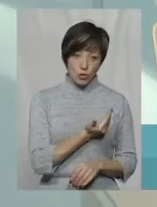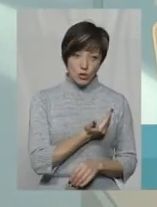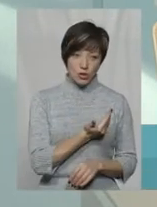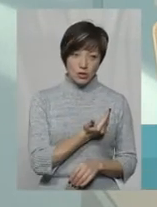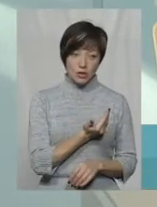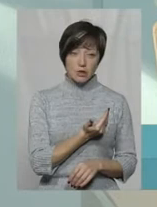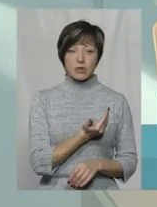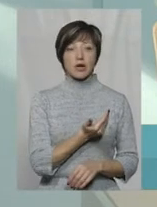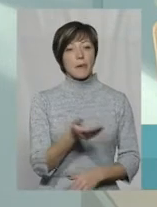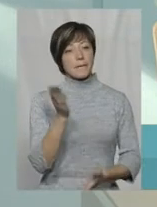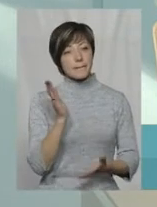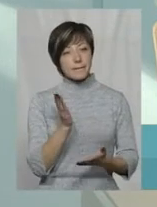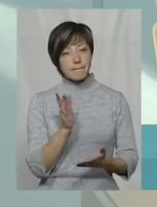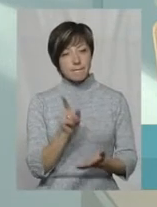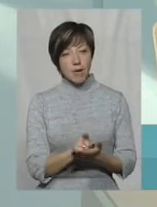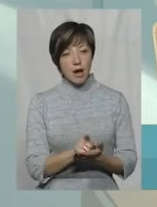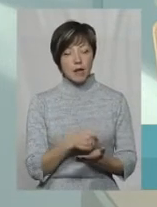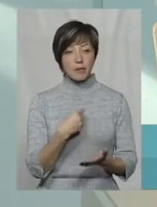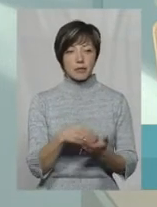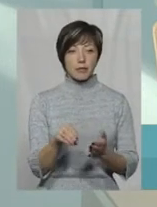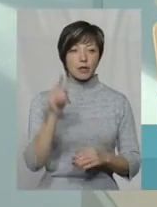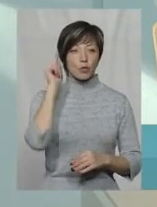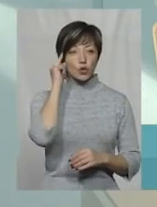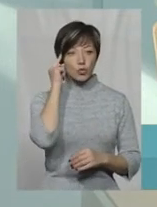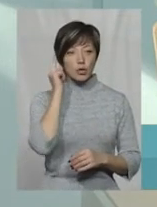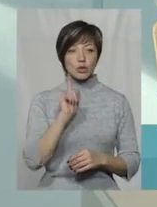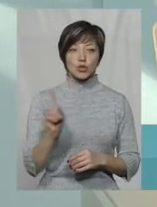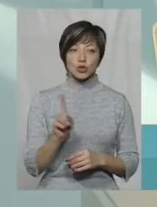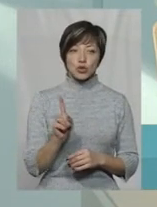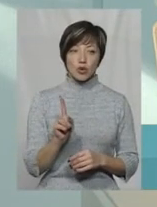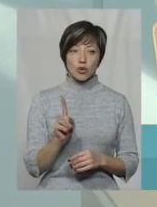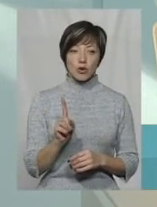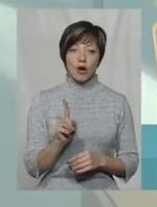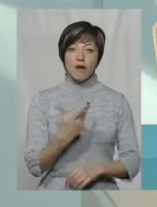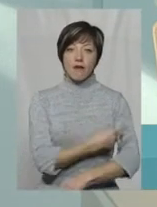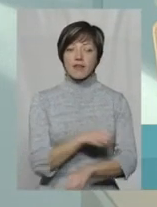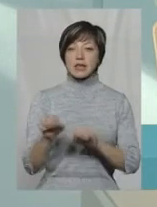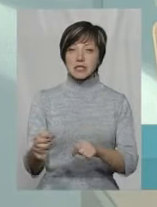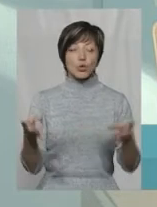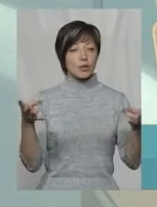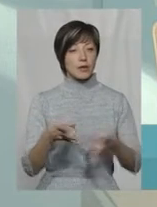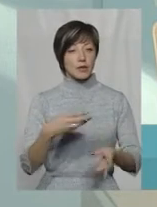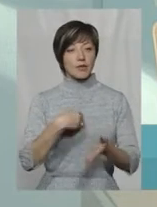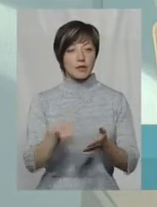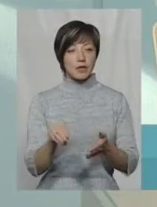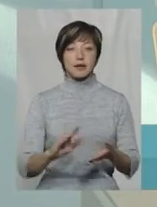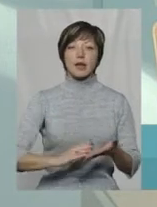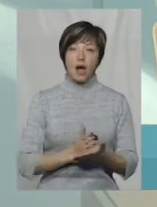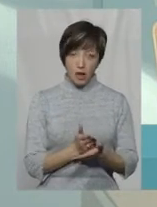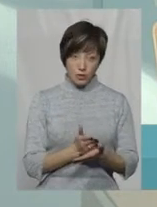то має придбати, подумати, що вакцину треба взяти